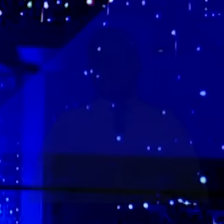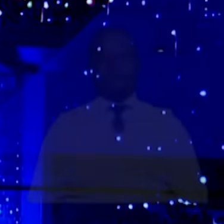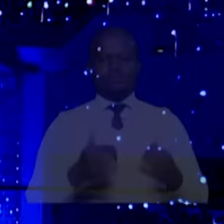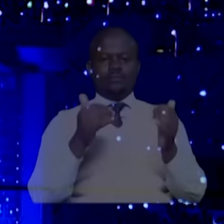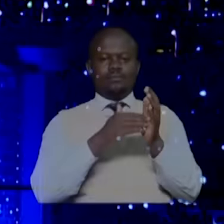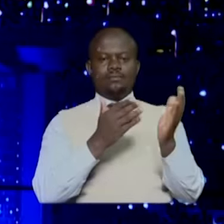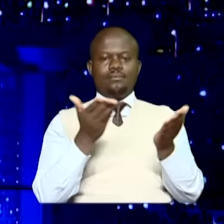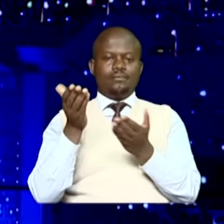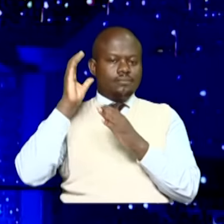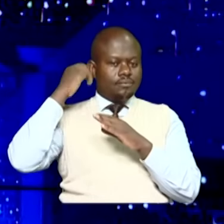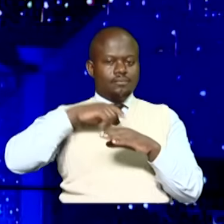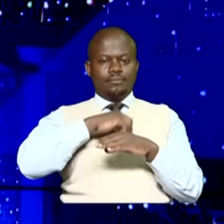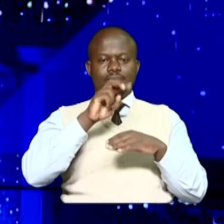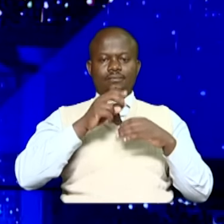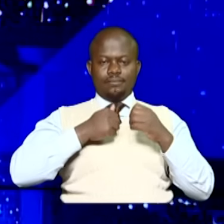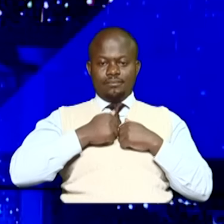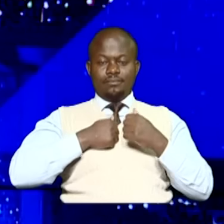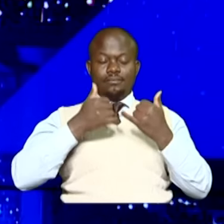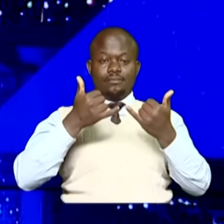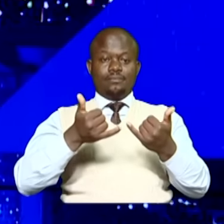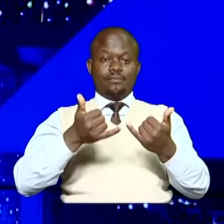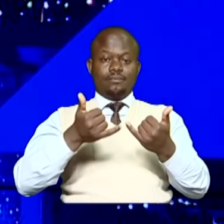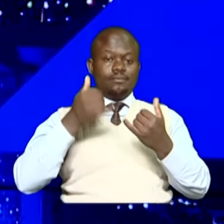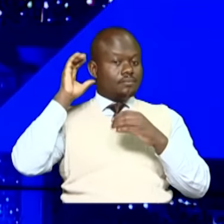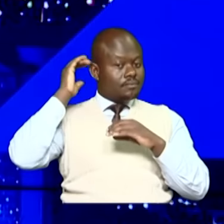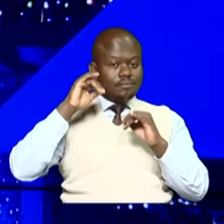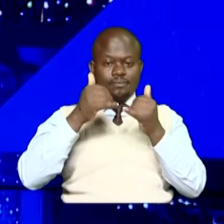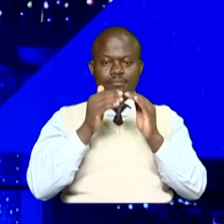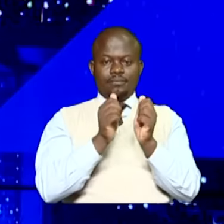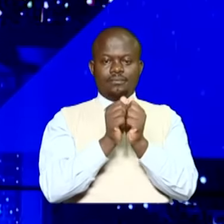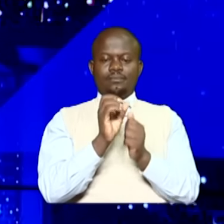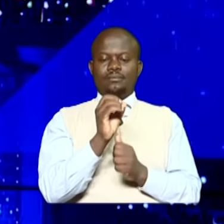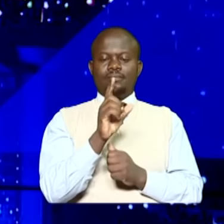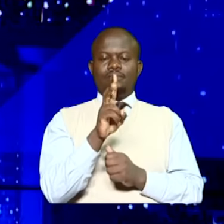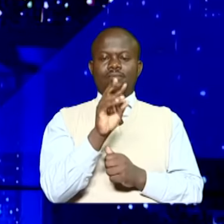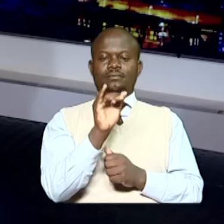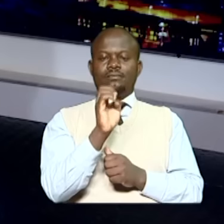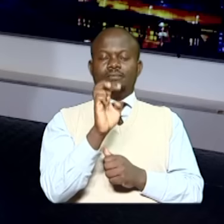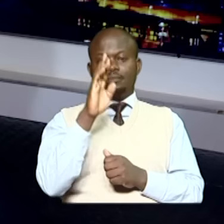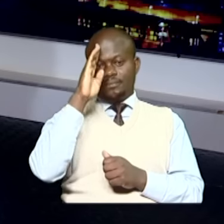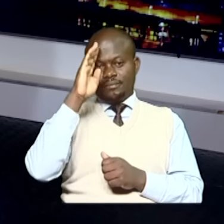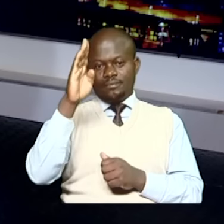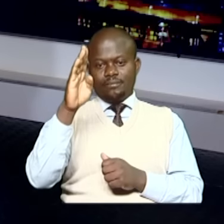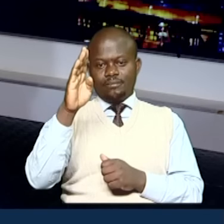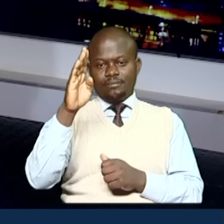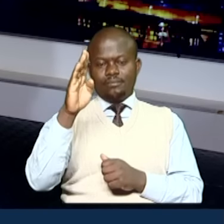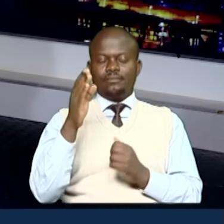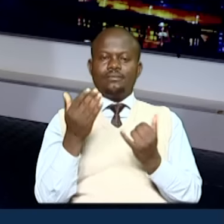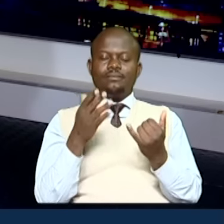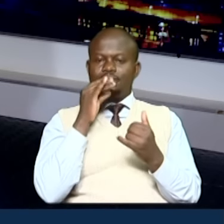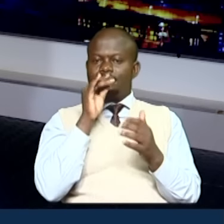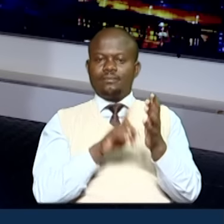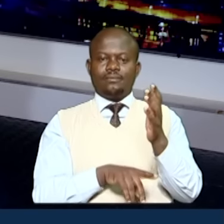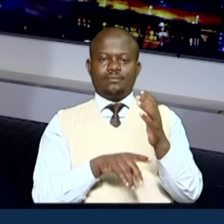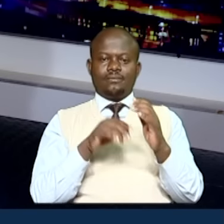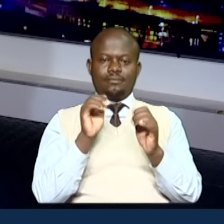Twongeye kubaha ikaze mu makuru ya televiziyo y'u Rwanda. Tugeze mwanya w'amakuru y'imikino, ndi kumwe na Olivier Uwimana. Olivier, wiriwe neza? Muri siporo haravugwa iki?